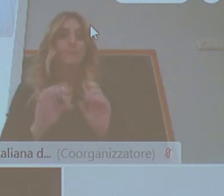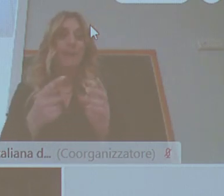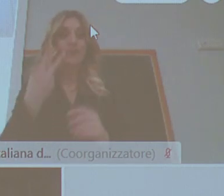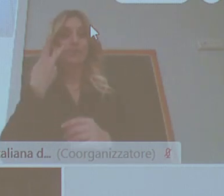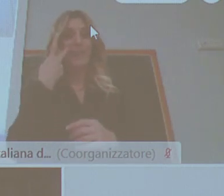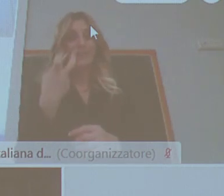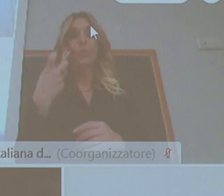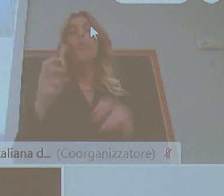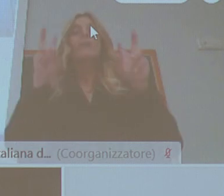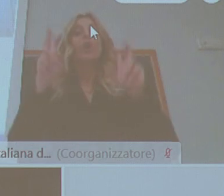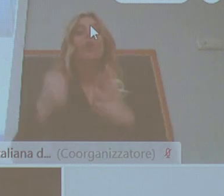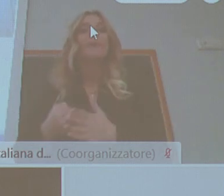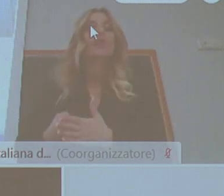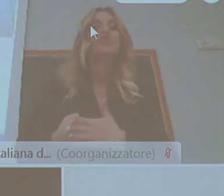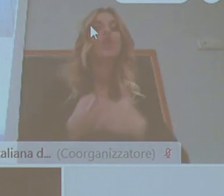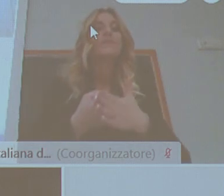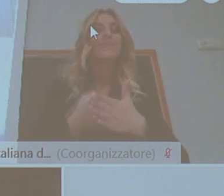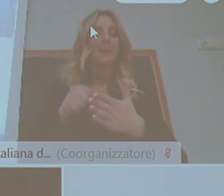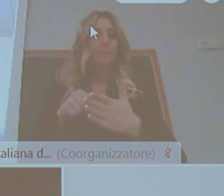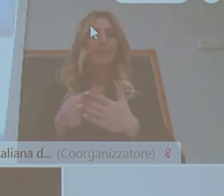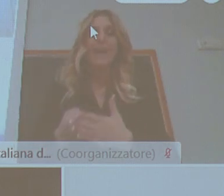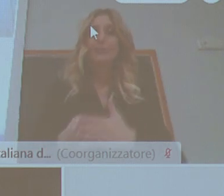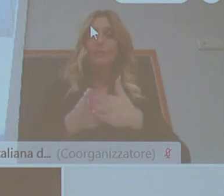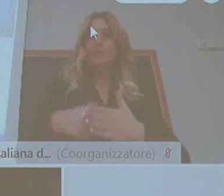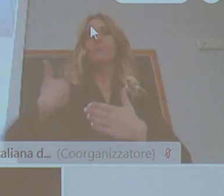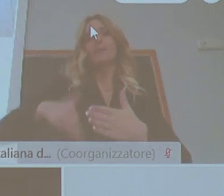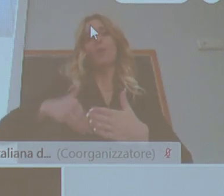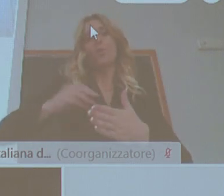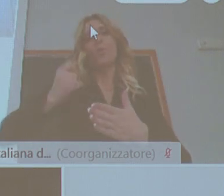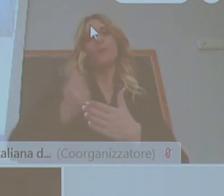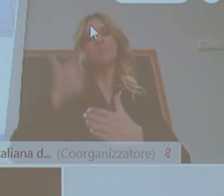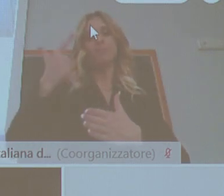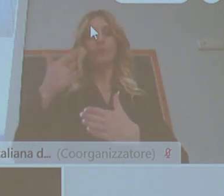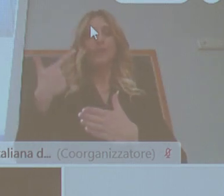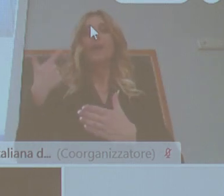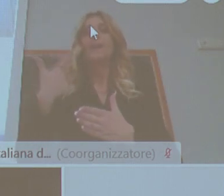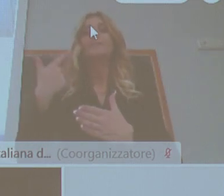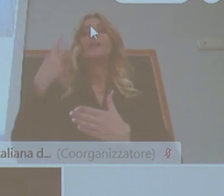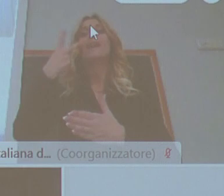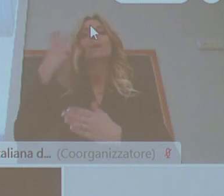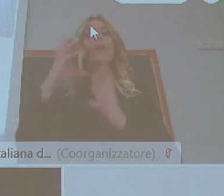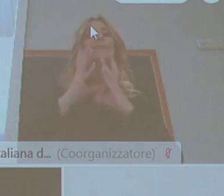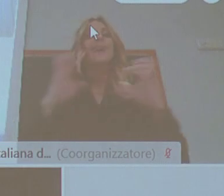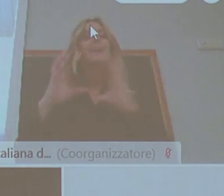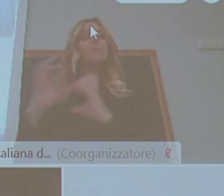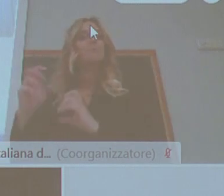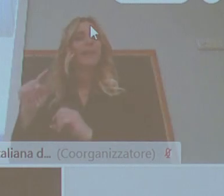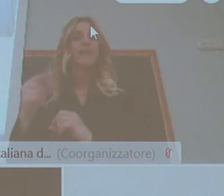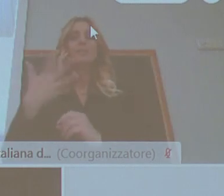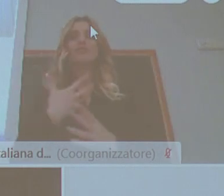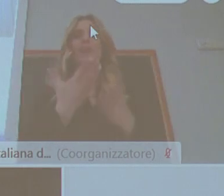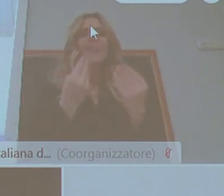della sostenibilità, che è un tema molto articolato e che nell'ambito delle imprese presenta tante